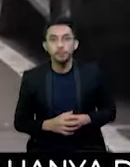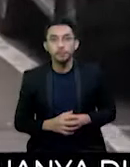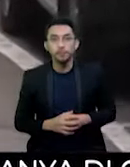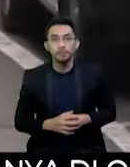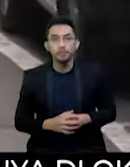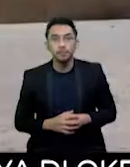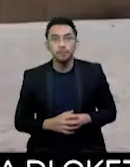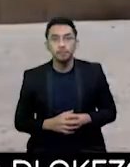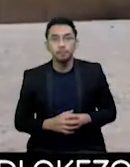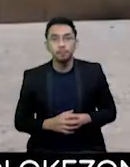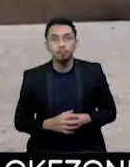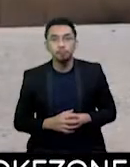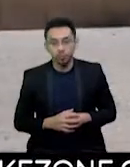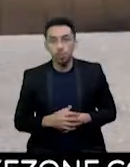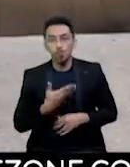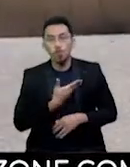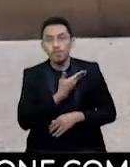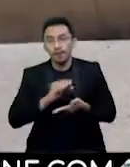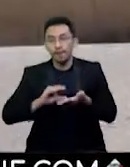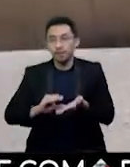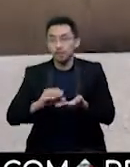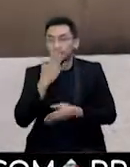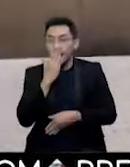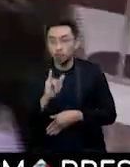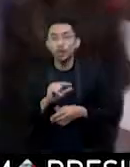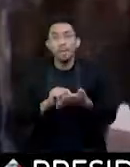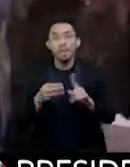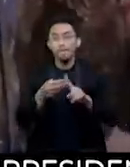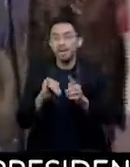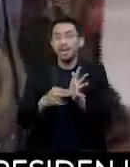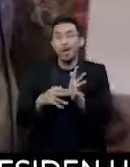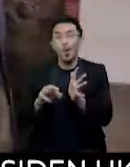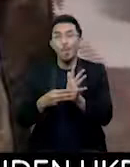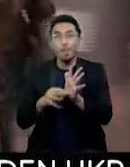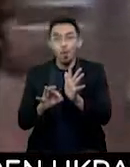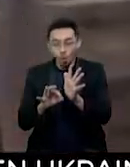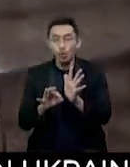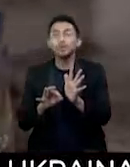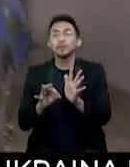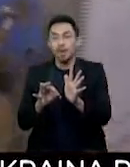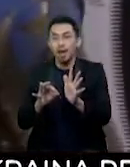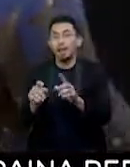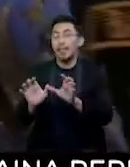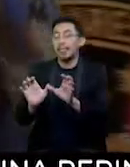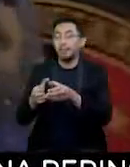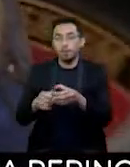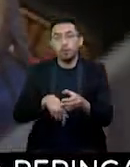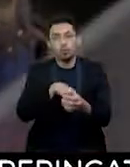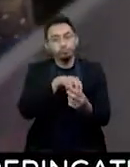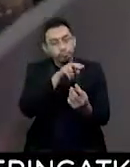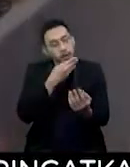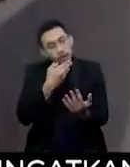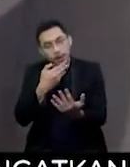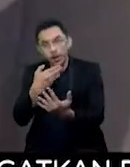Sejumlah korban penipuan investasi bodong binary option dengan aplikasi Binomo Rabu kemarin diperiksa penyidik Direktorat Tindak Pidana Ekonomi Bareskrim